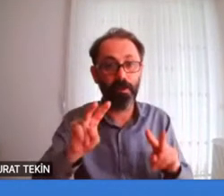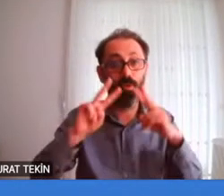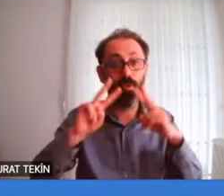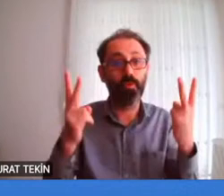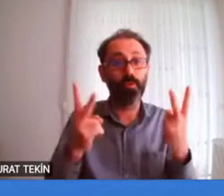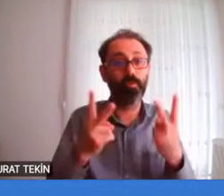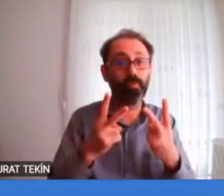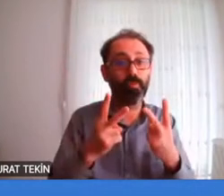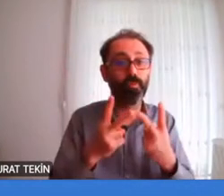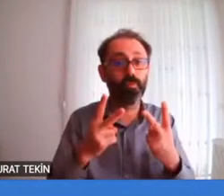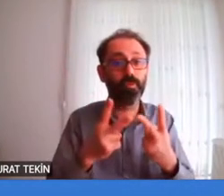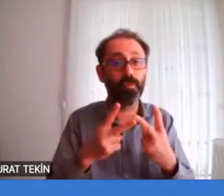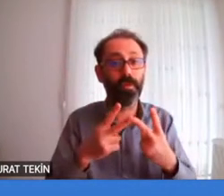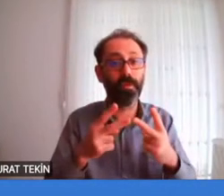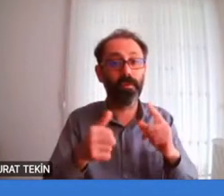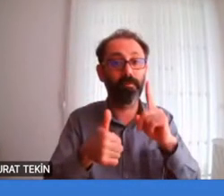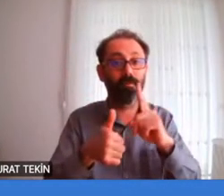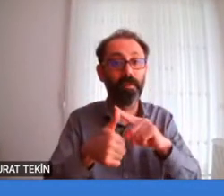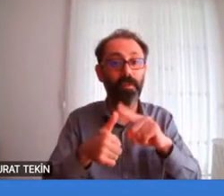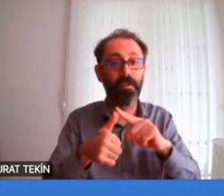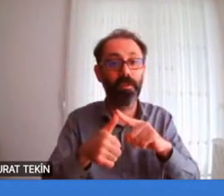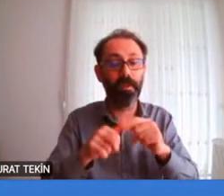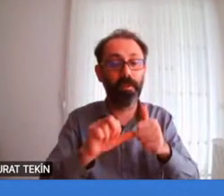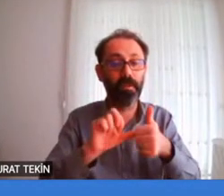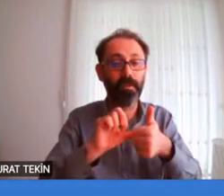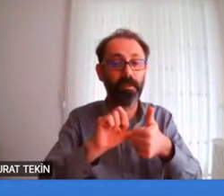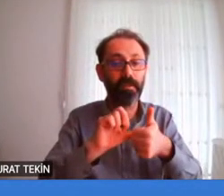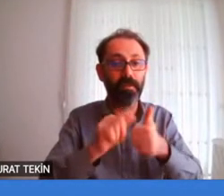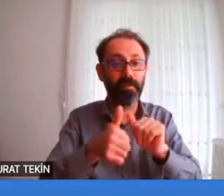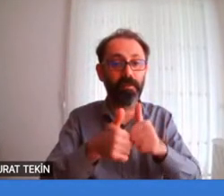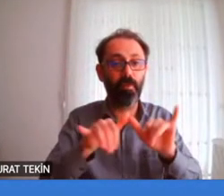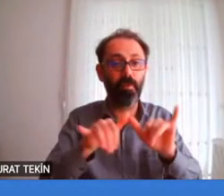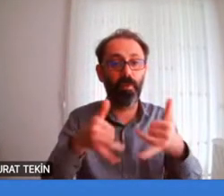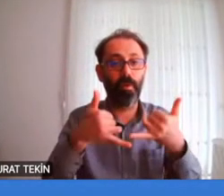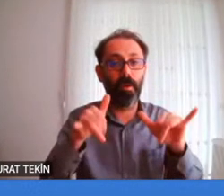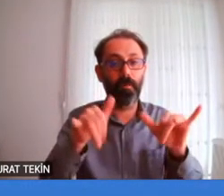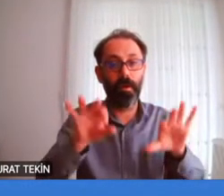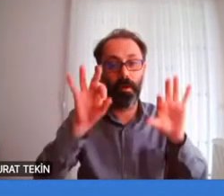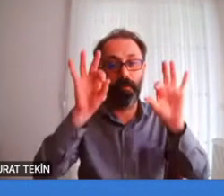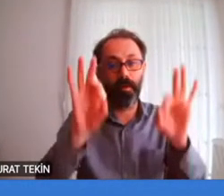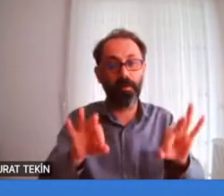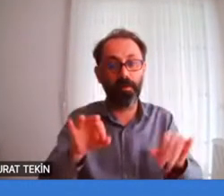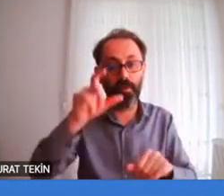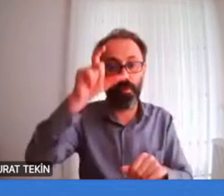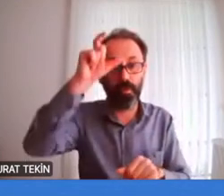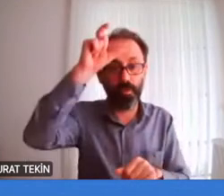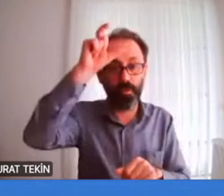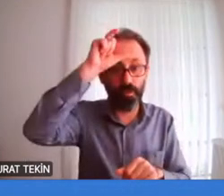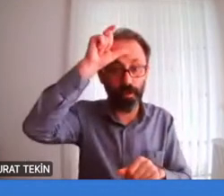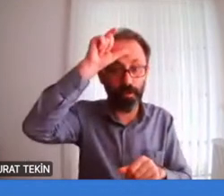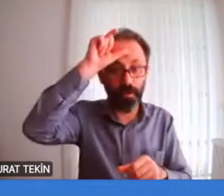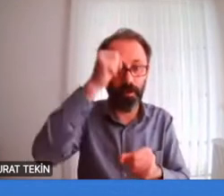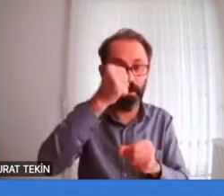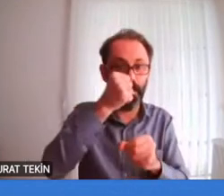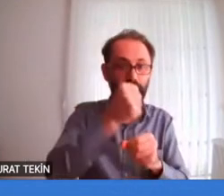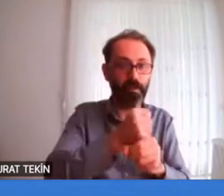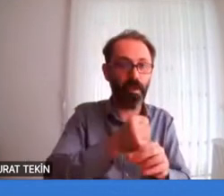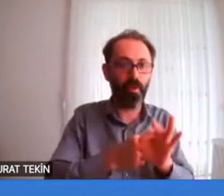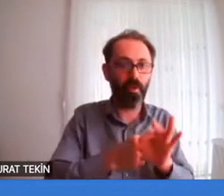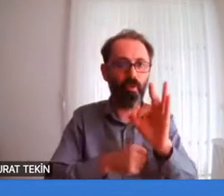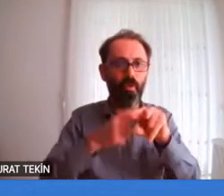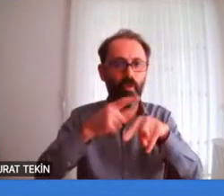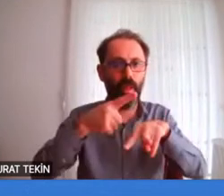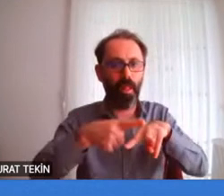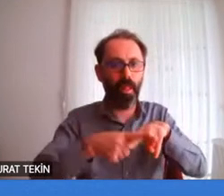yılındaki İkinci Dünya Savaşı sonrasından bahsettim. Gelişim aşamasında. Türkiye'de voleybol